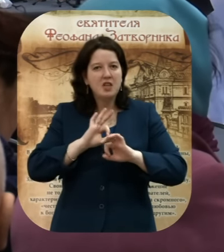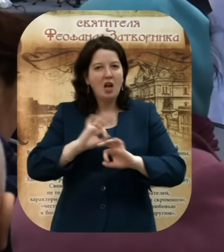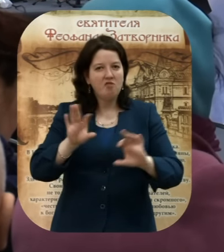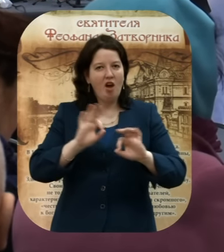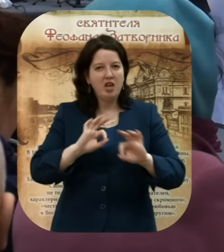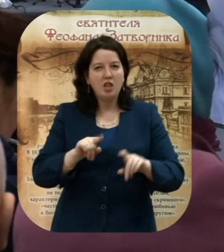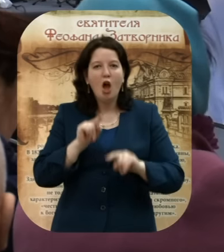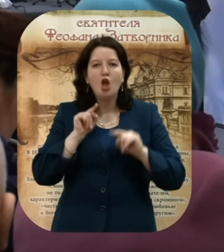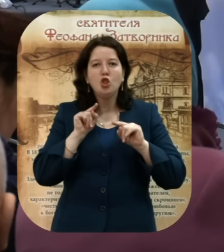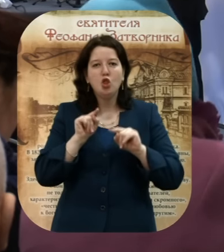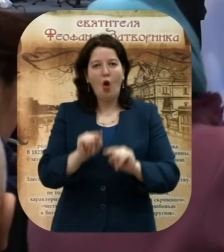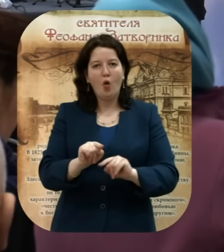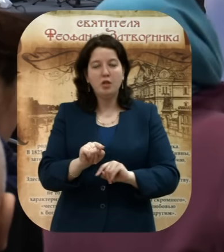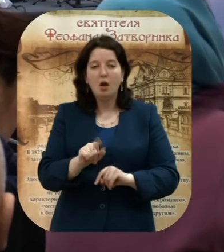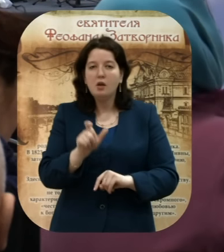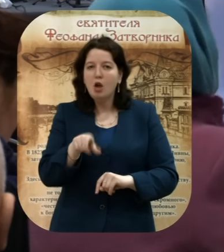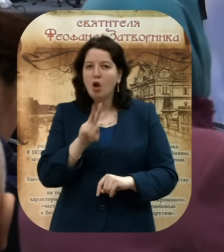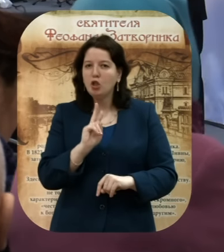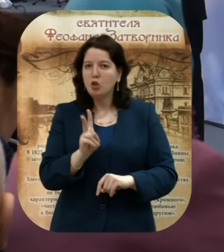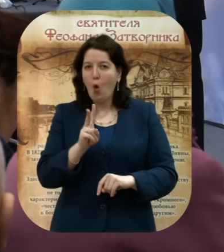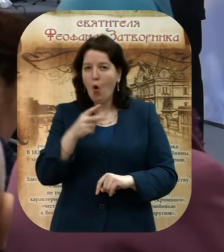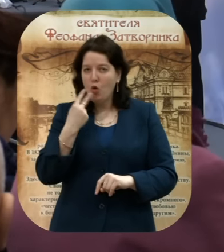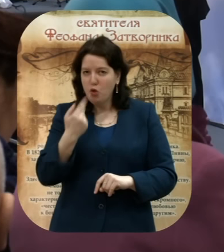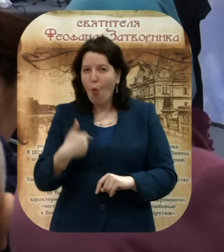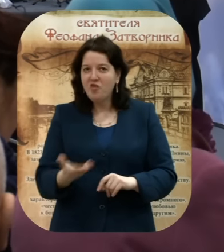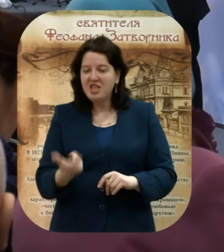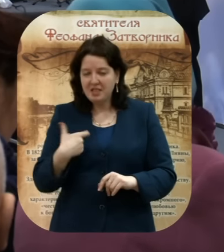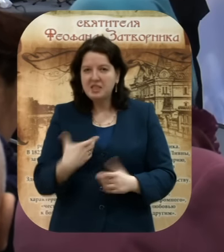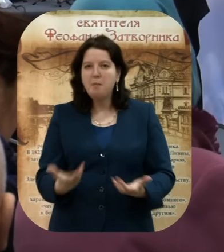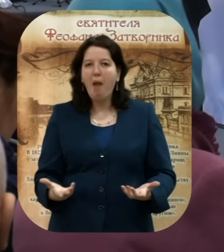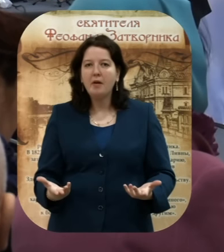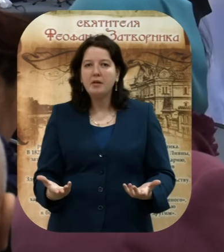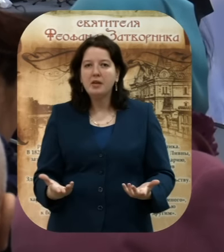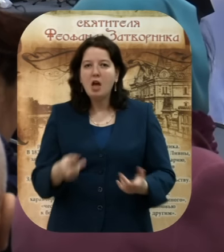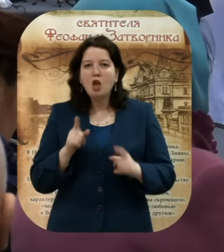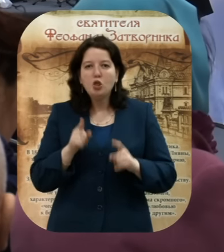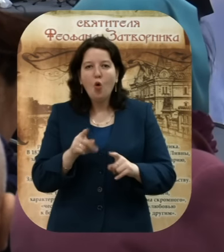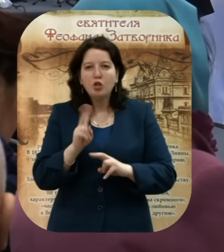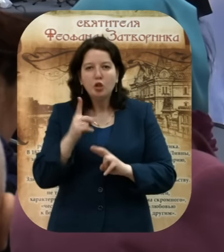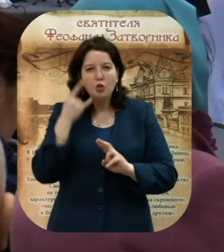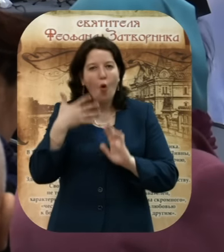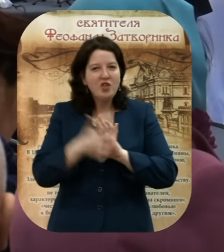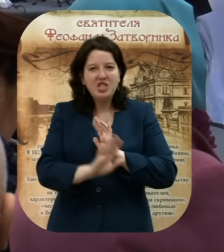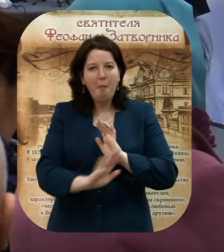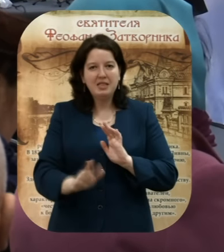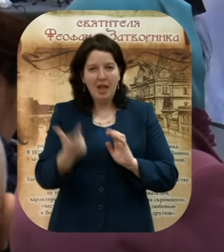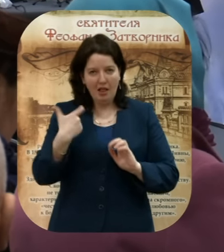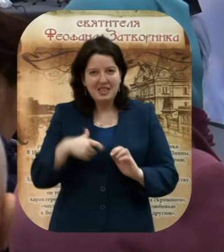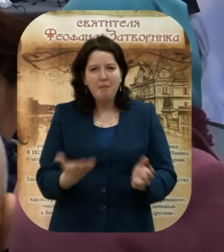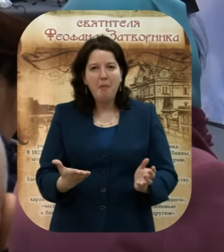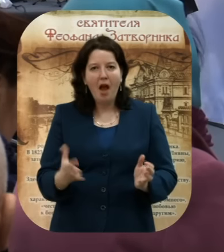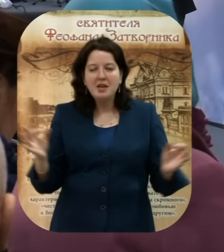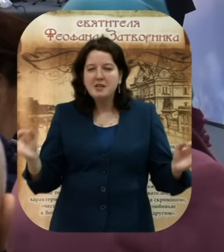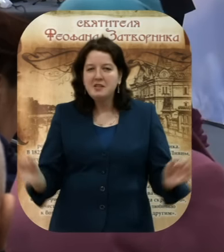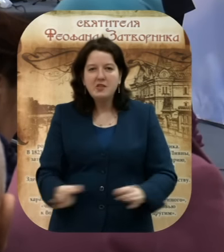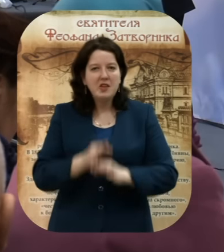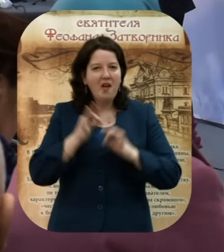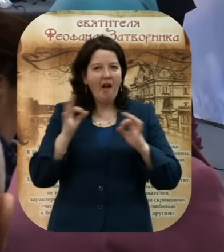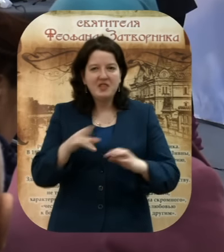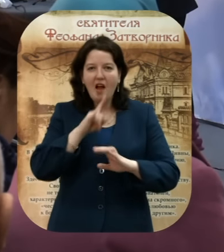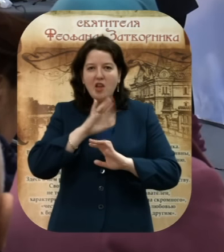тот, кто не увидел себя, тот, кто не познал себя, никогда он